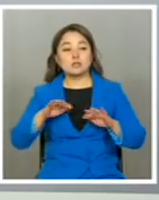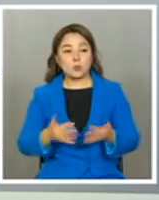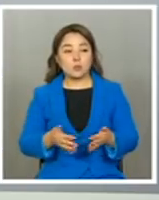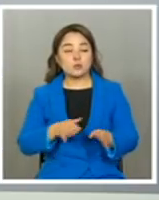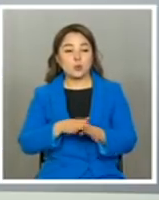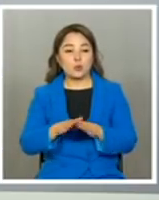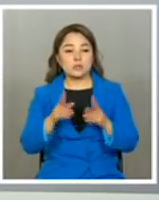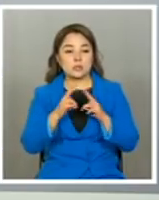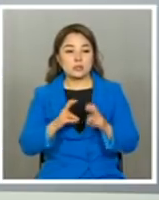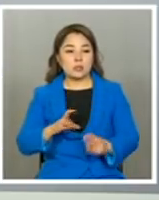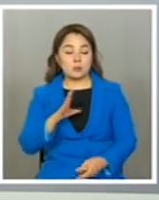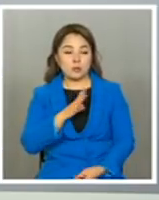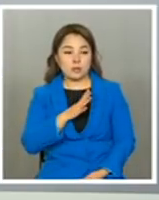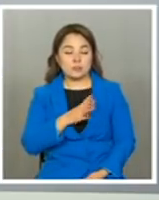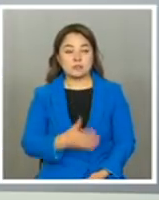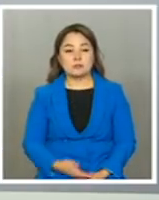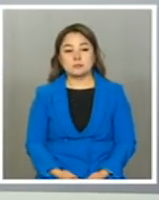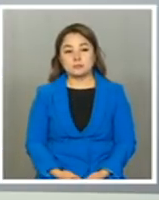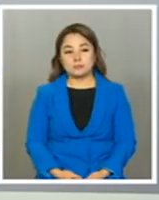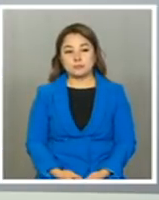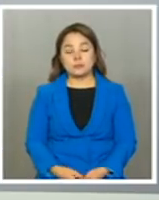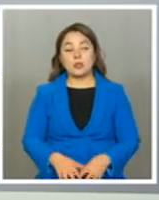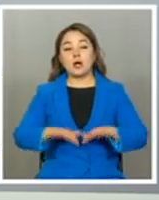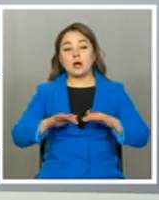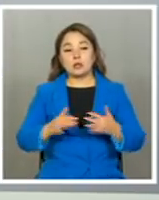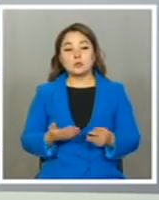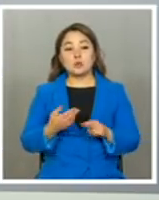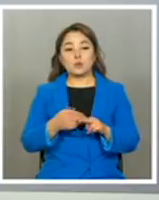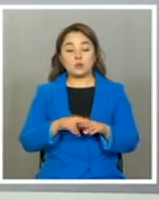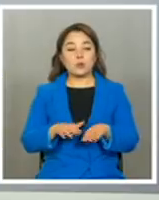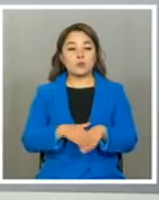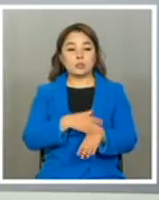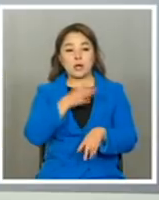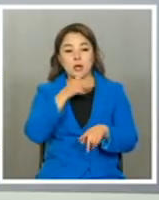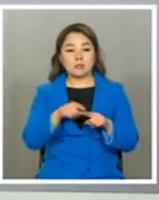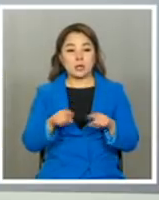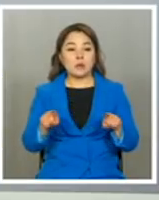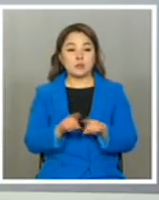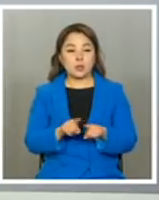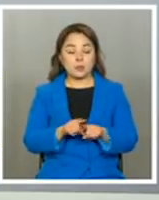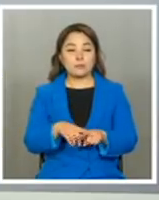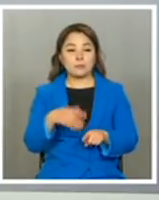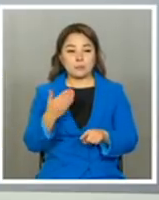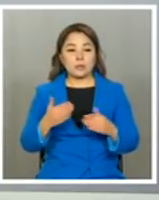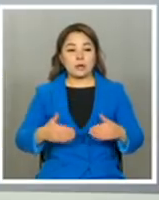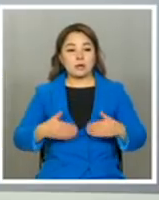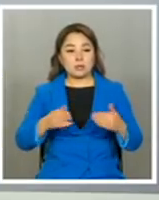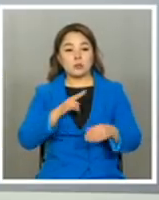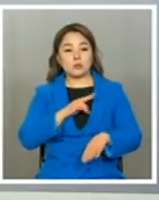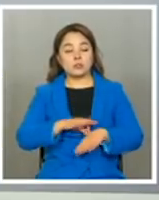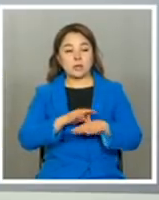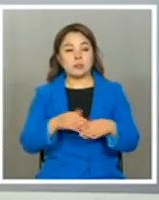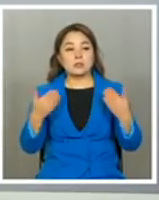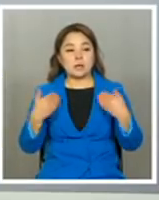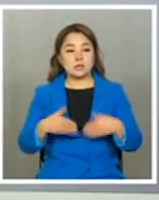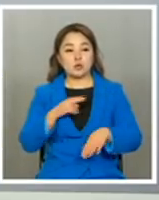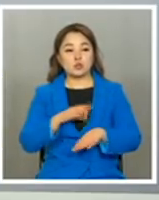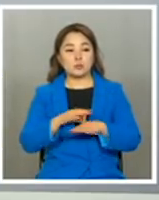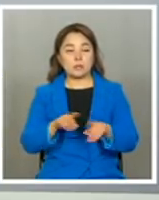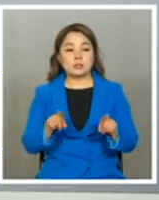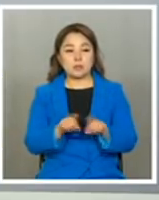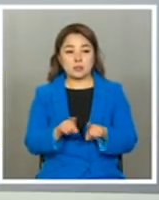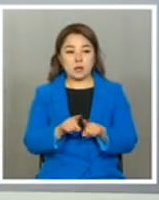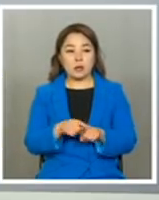зерттеген болатынбыз. Демек, қажу дегеніміз ұзақ уақыт бойы және де қарқынды түрде дене жұмыс жасаған кезде